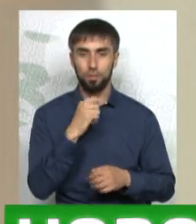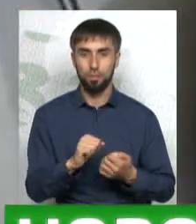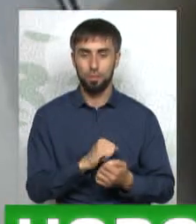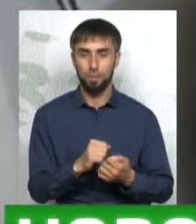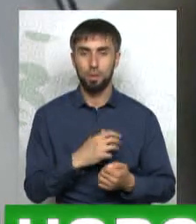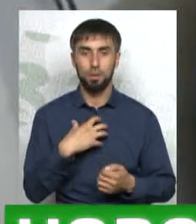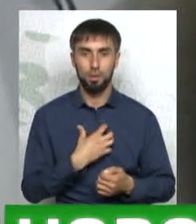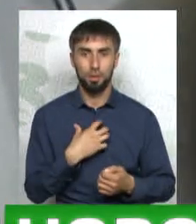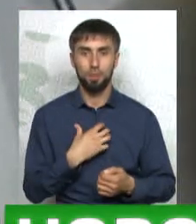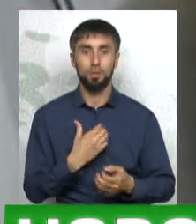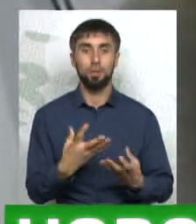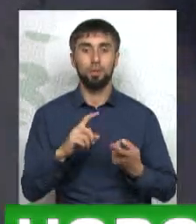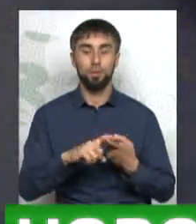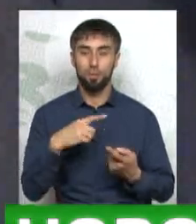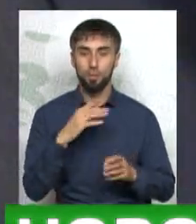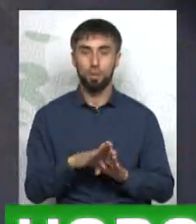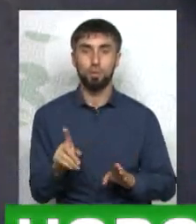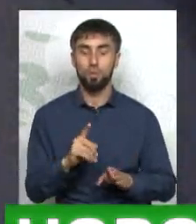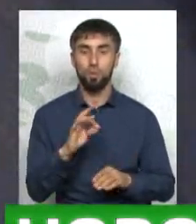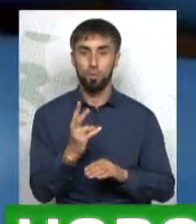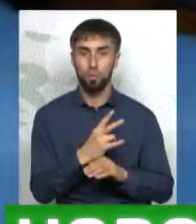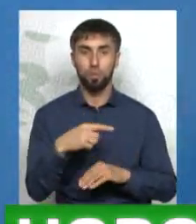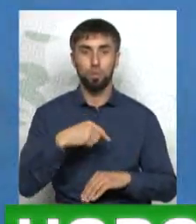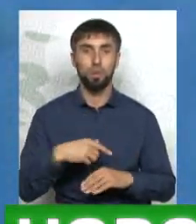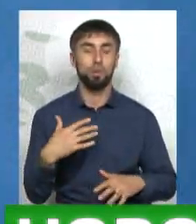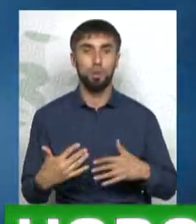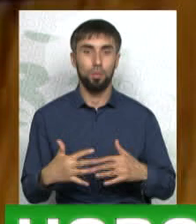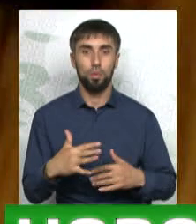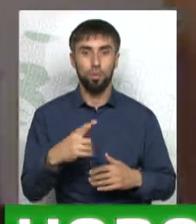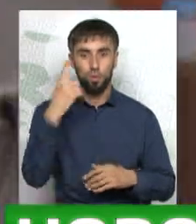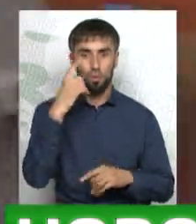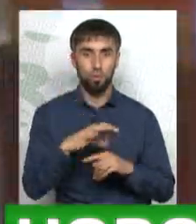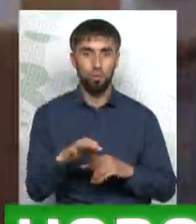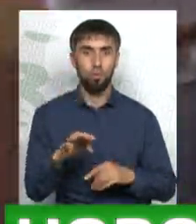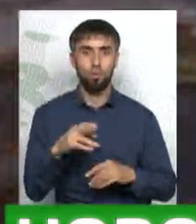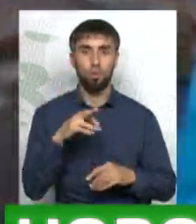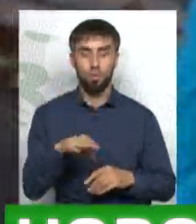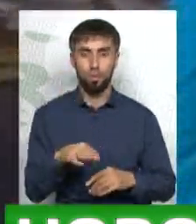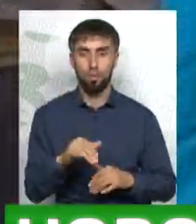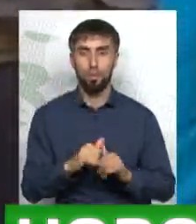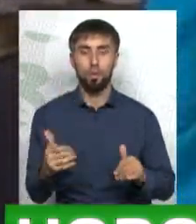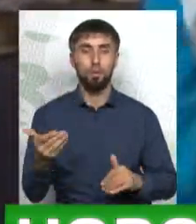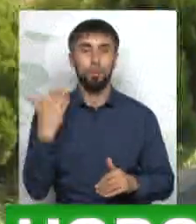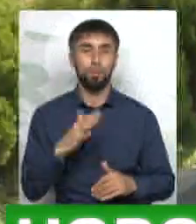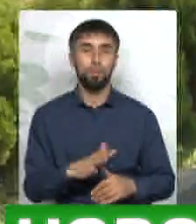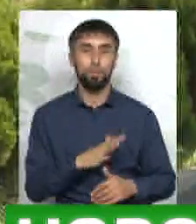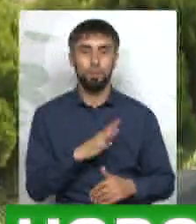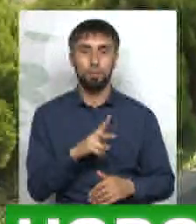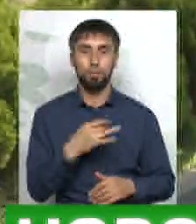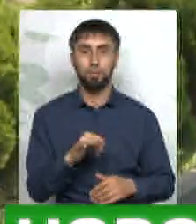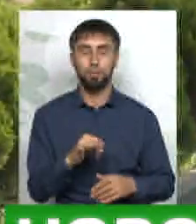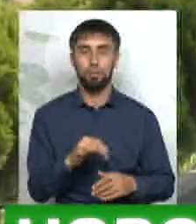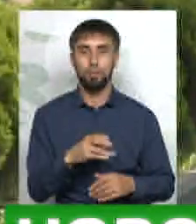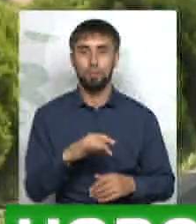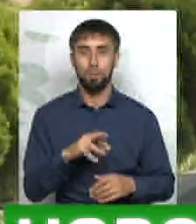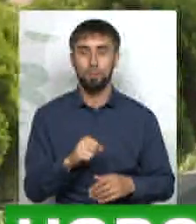кашель. Некоторые инфицированные говорят также, что по ночам чувствовали слабость, головную боль и потливость. Распространенные ранее, ставшие уже классическими